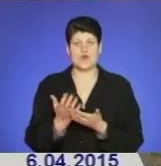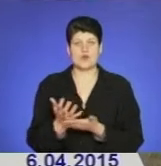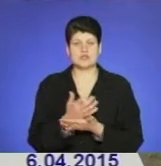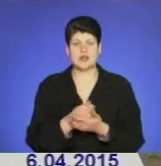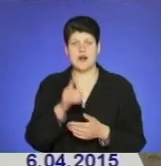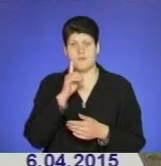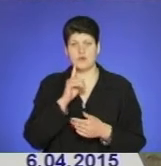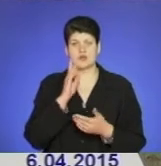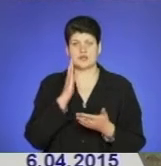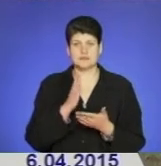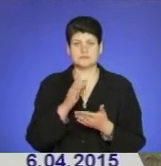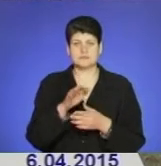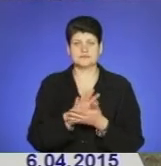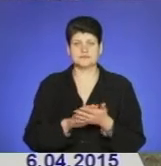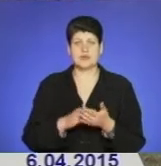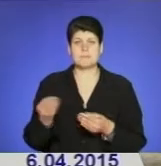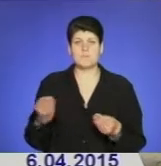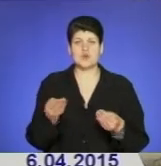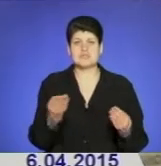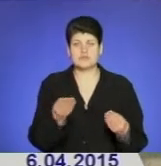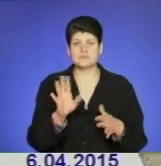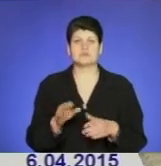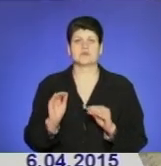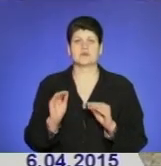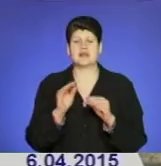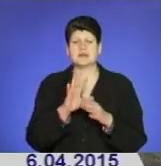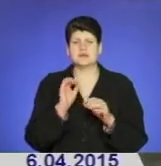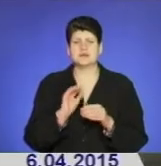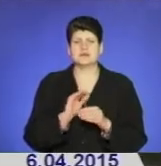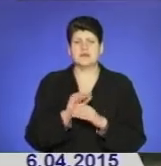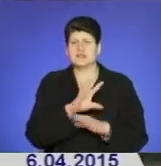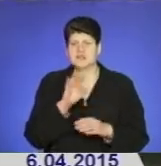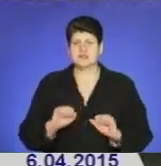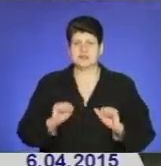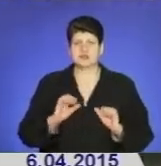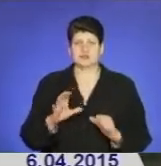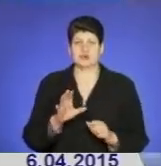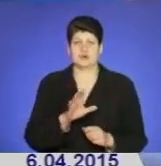а поки триває посівна, докладатимуть усіх зусиль, щоб урожай був багатим.